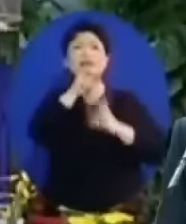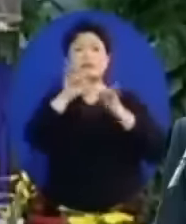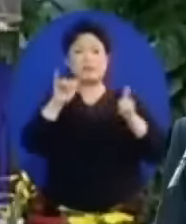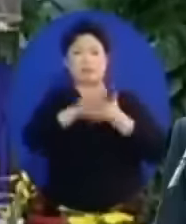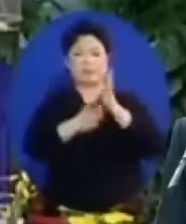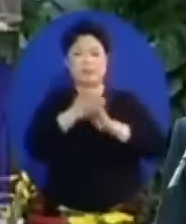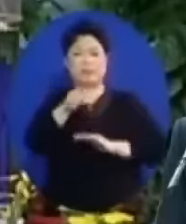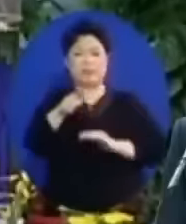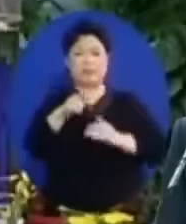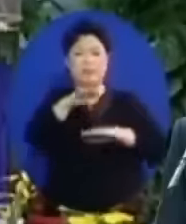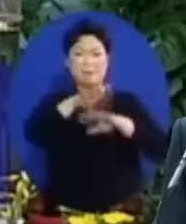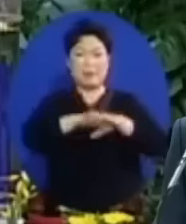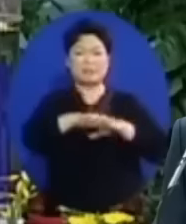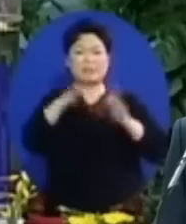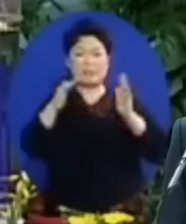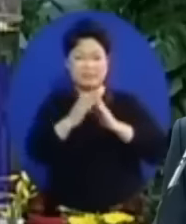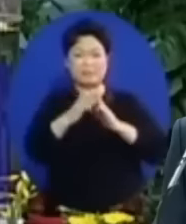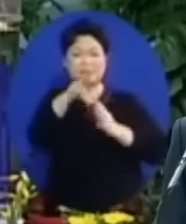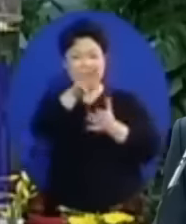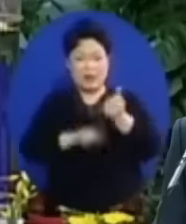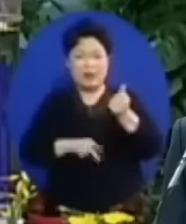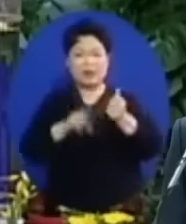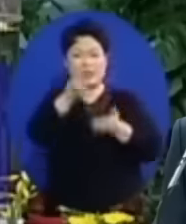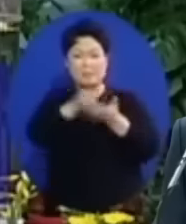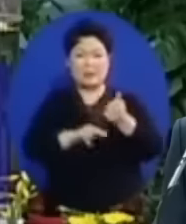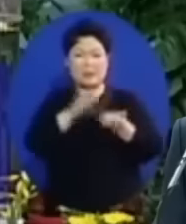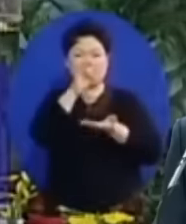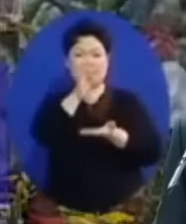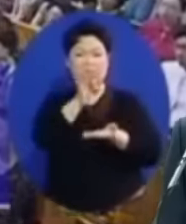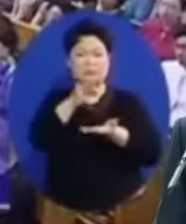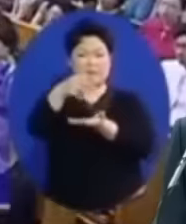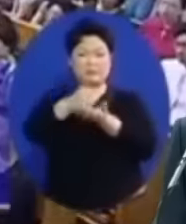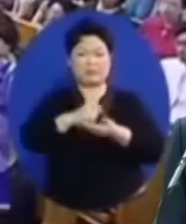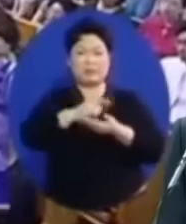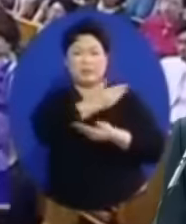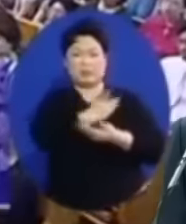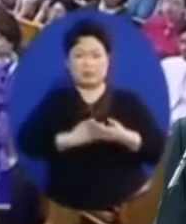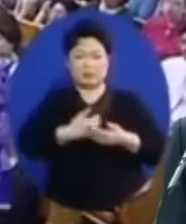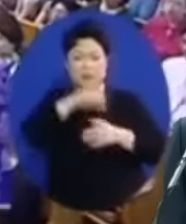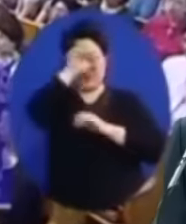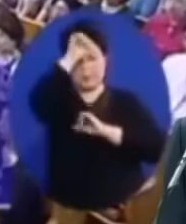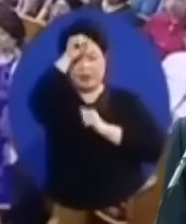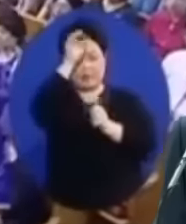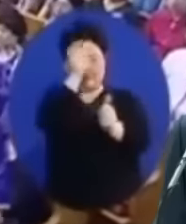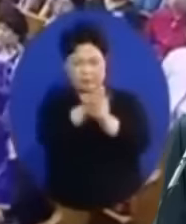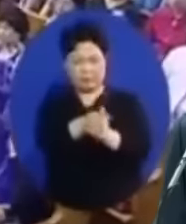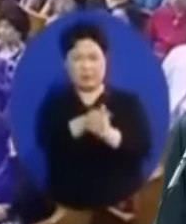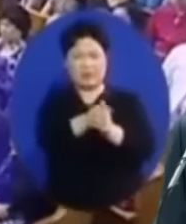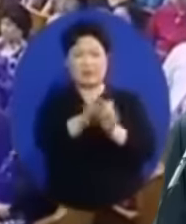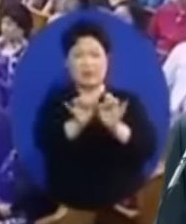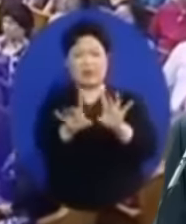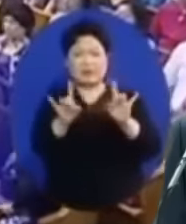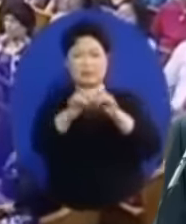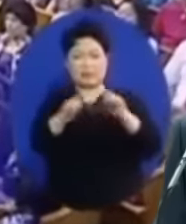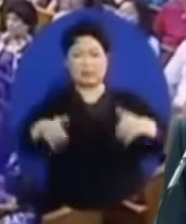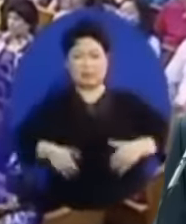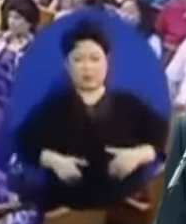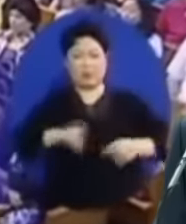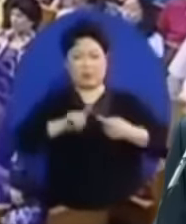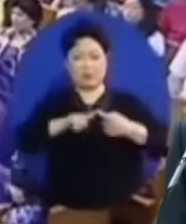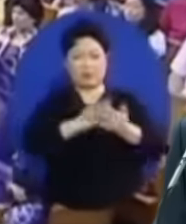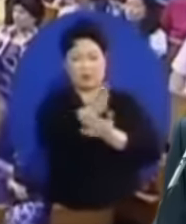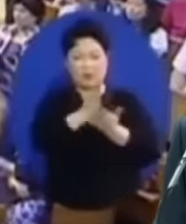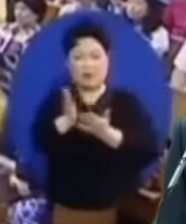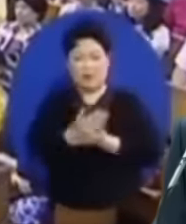없으니 이는 밭과 집 있는 자는 팔아 그 판 것의 값을 가져다가 사도들이 발 앞에 두매 그들이 각 사람의 필요에 따라 나누어